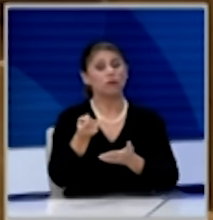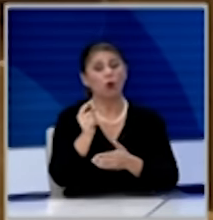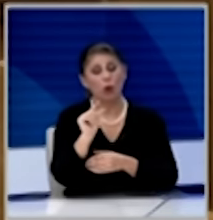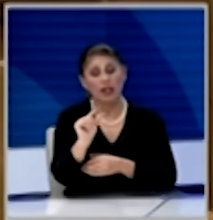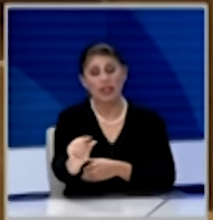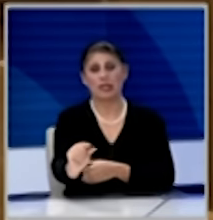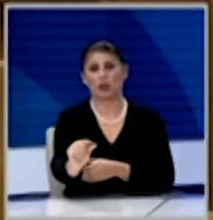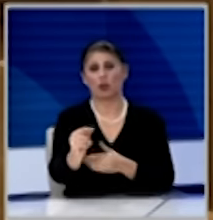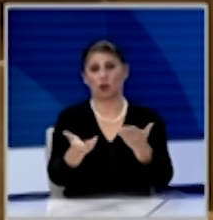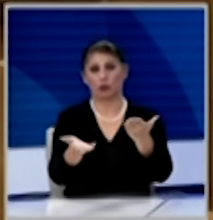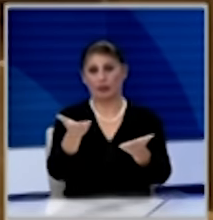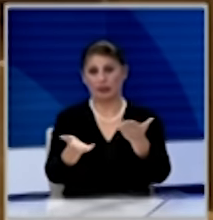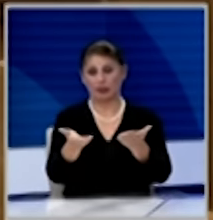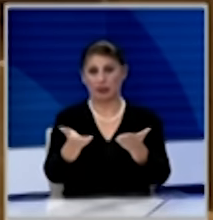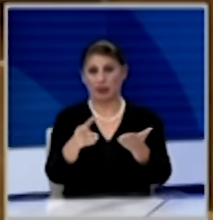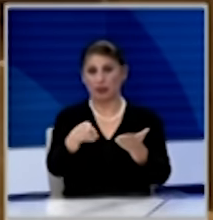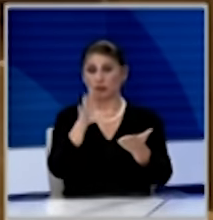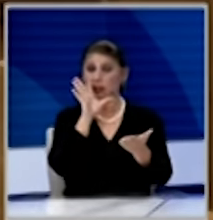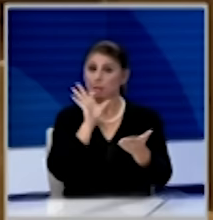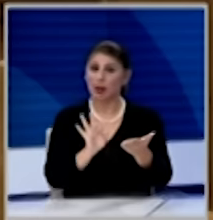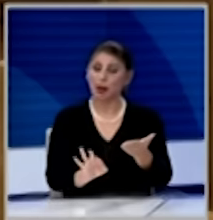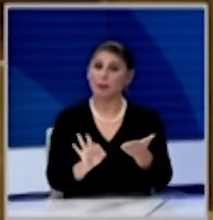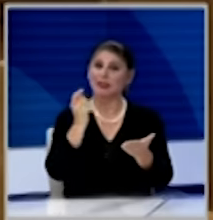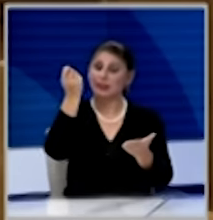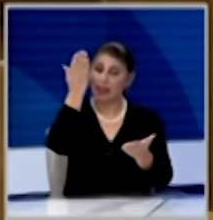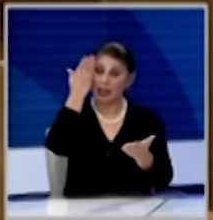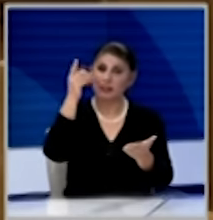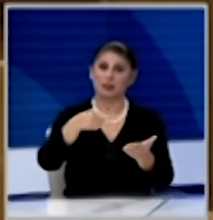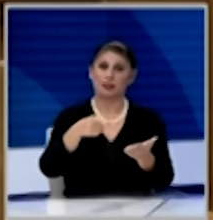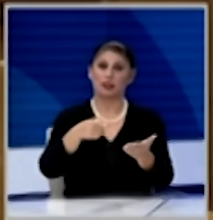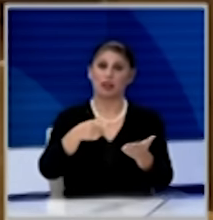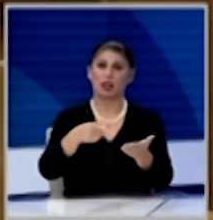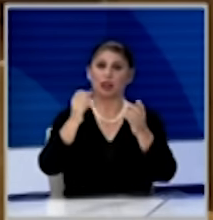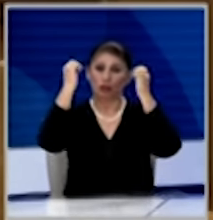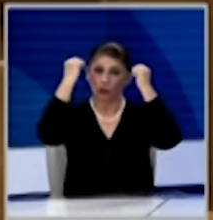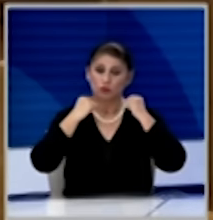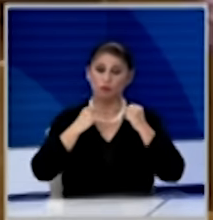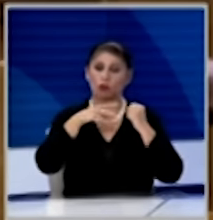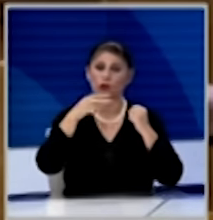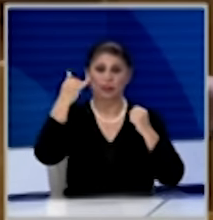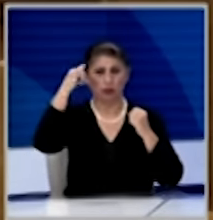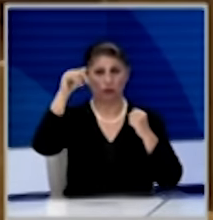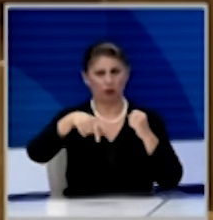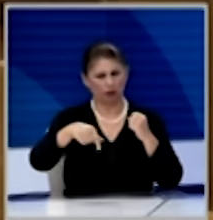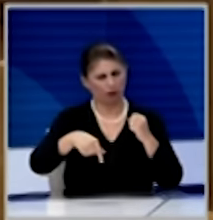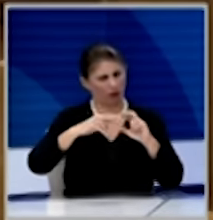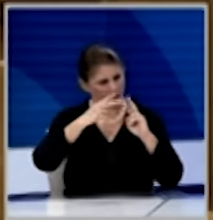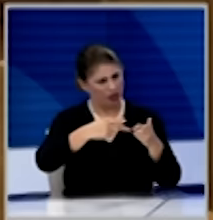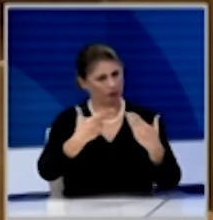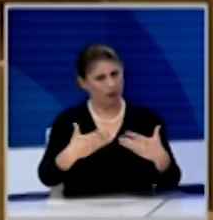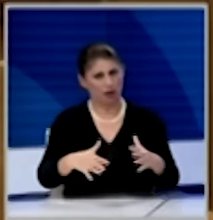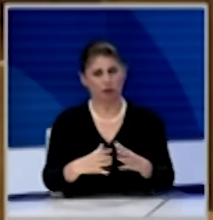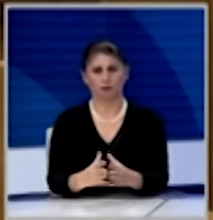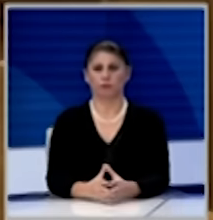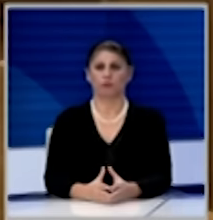λίγο σε σχέση με την πραγματική αξία των απλών τους σε ζώα πήρατε και εδώ τώρα την απάντησή